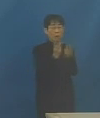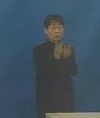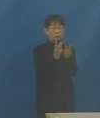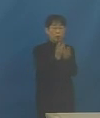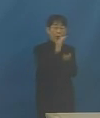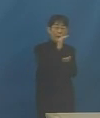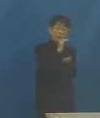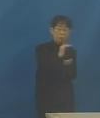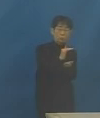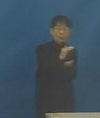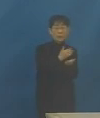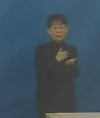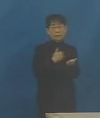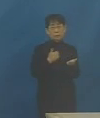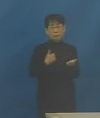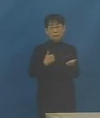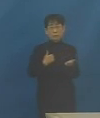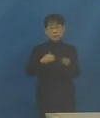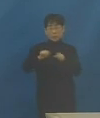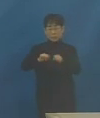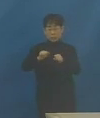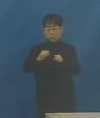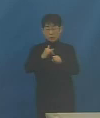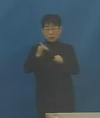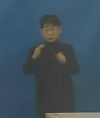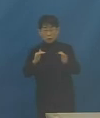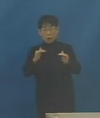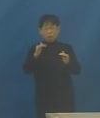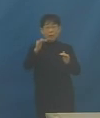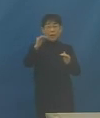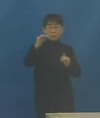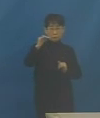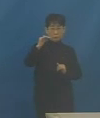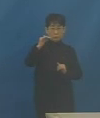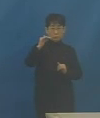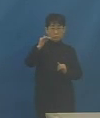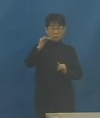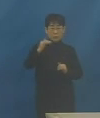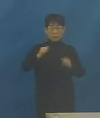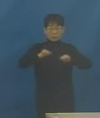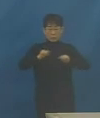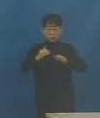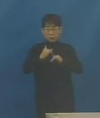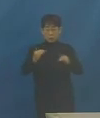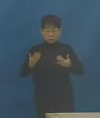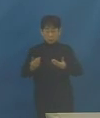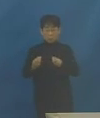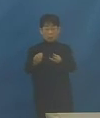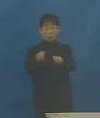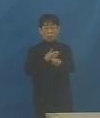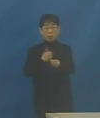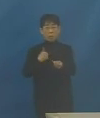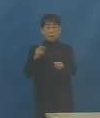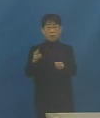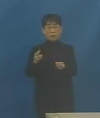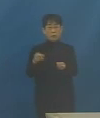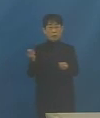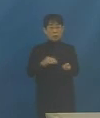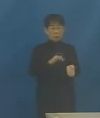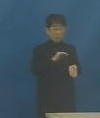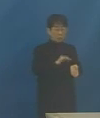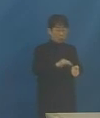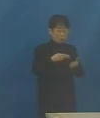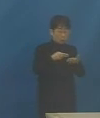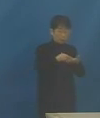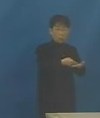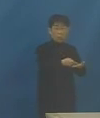健康な方を増やすといいますか維持することができる当然あの病床だと改良